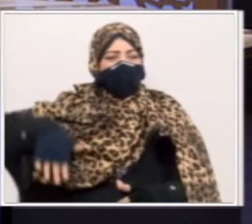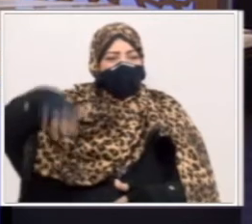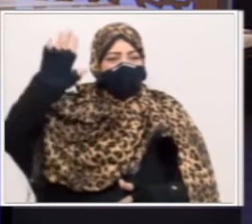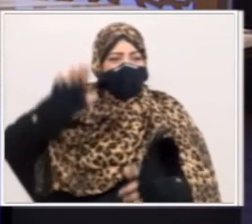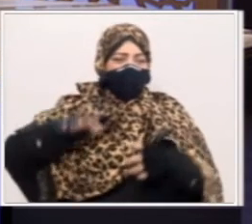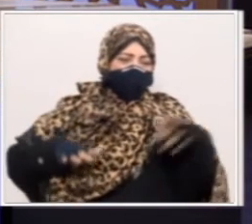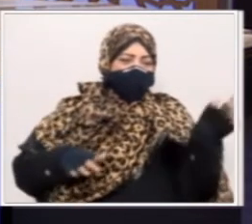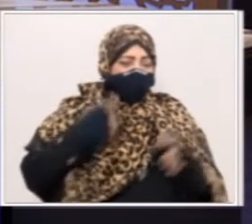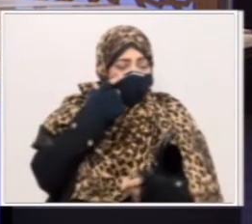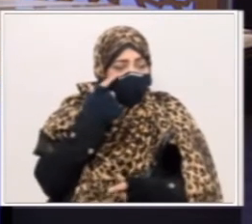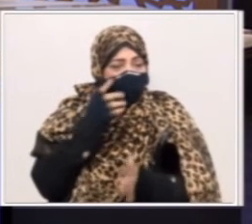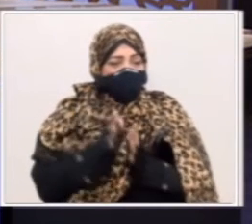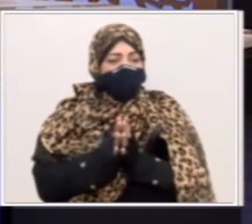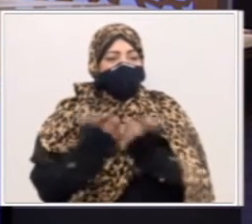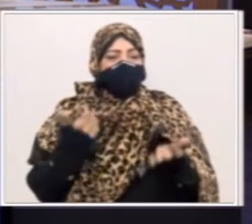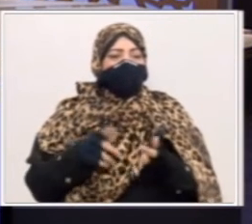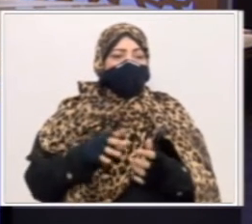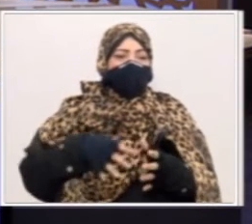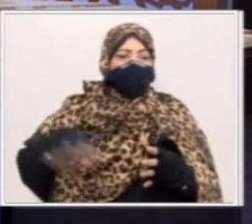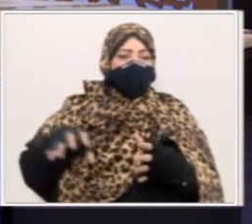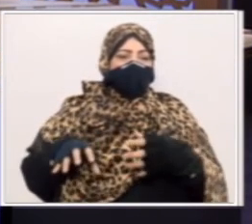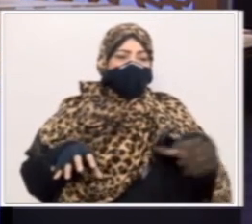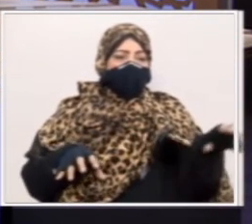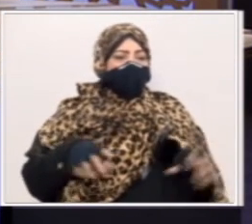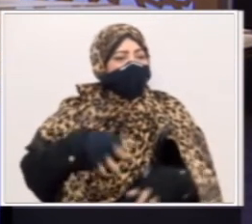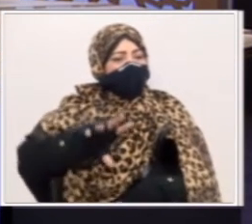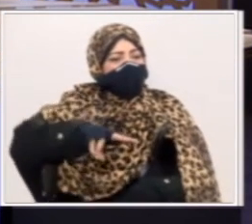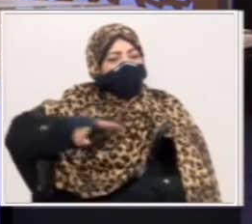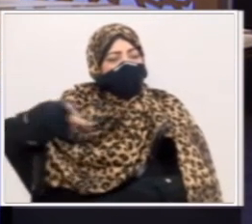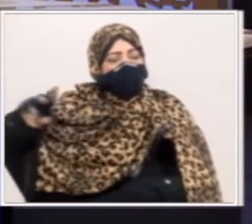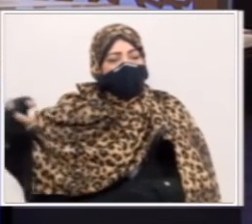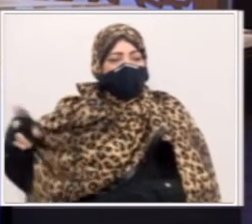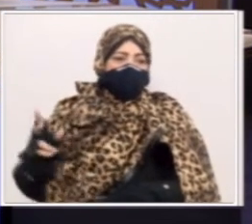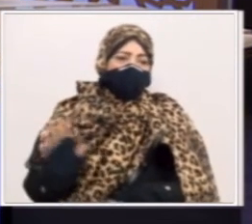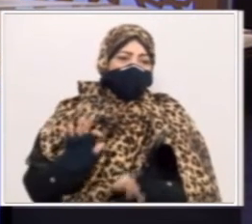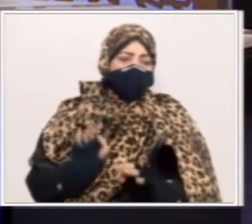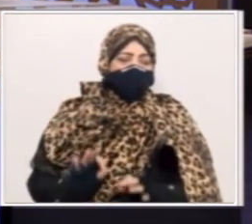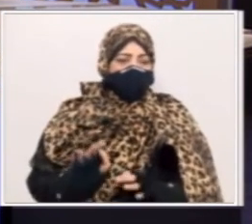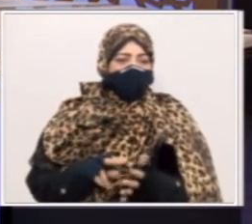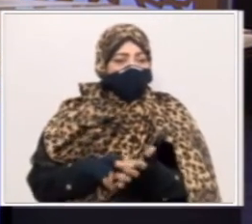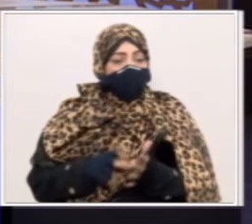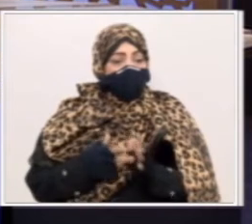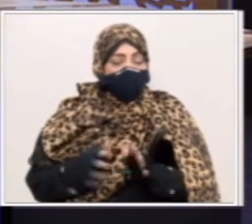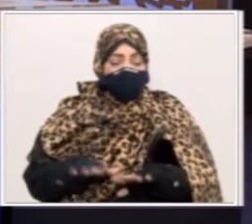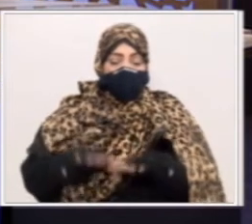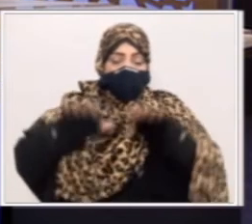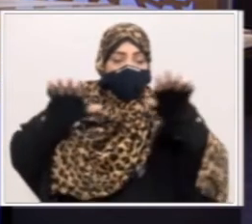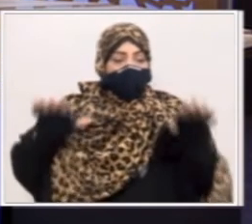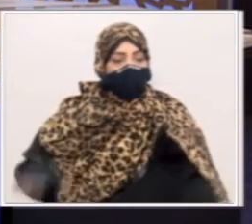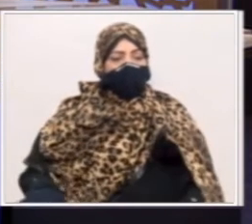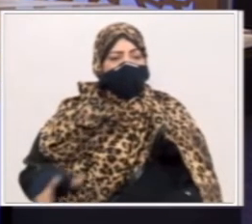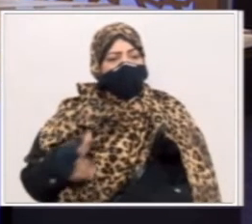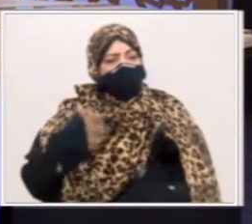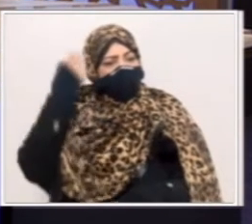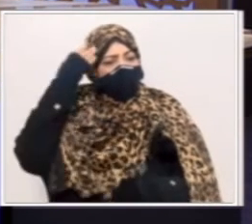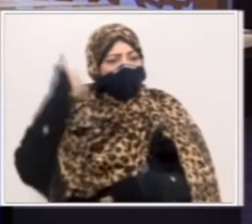هو عدل بين أولاده سواء أخذ بالقول هذا وهو يعطيهم كما يحق